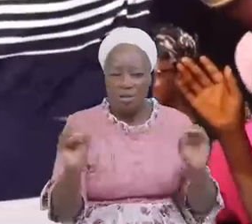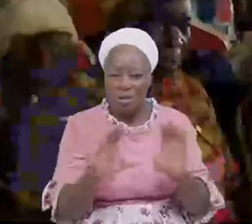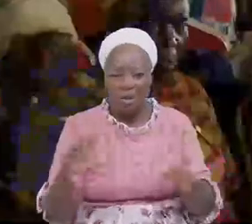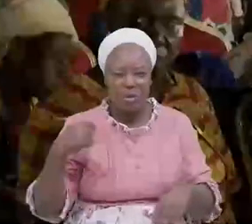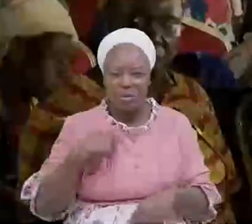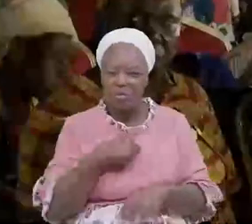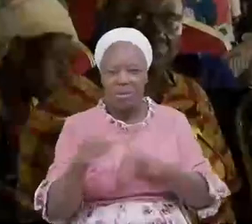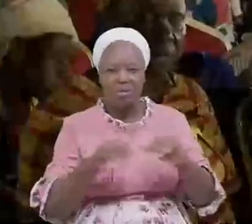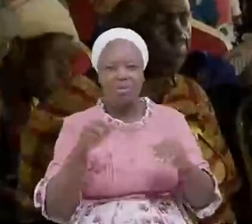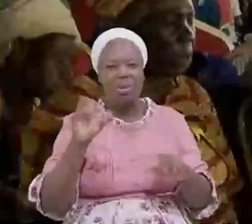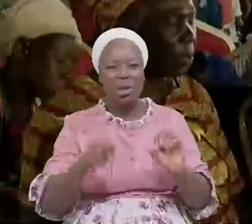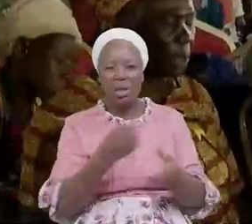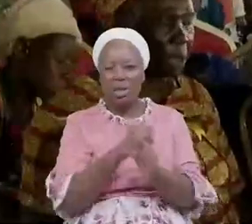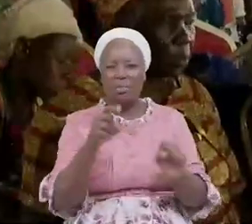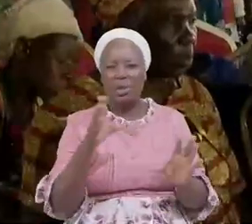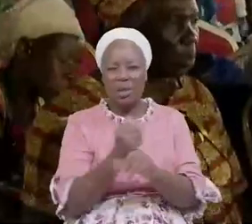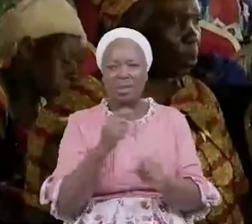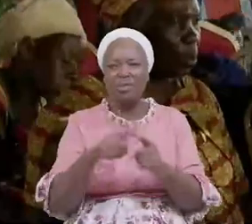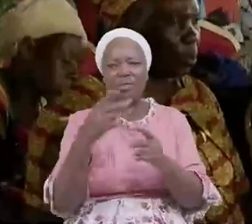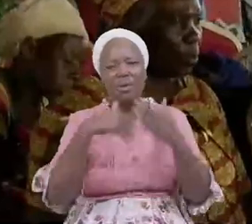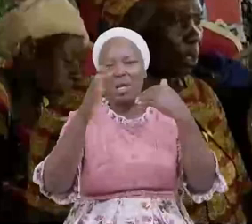Il n'y a rien que tu puisses faire qui va te sauver, qui t'amènera au ciel.